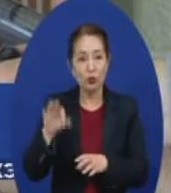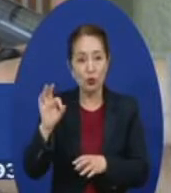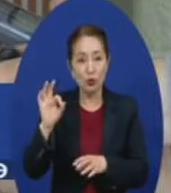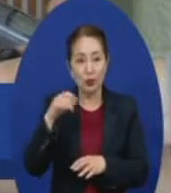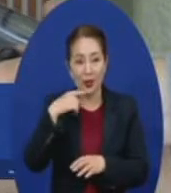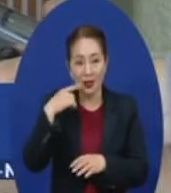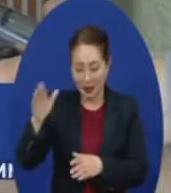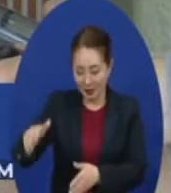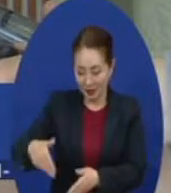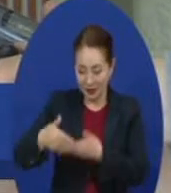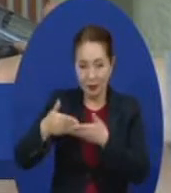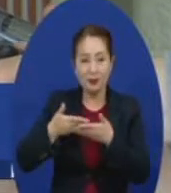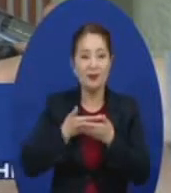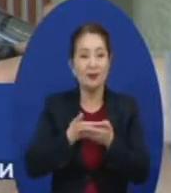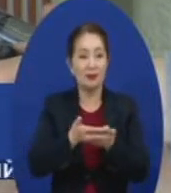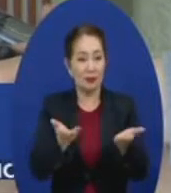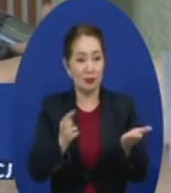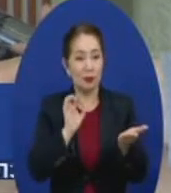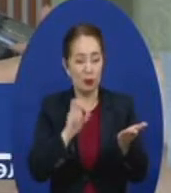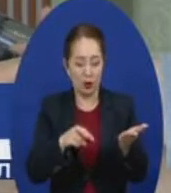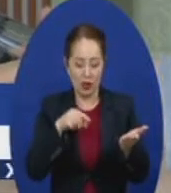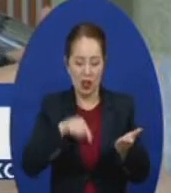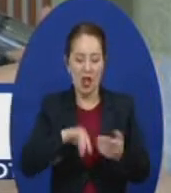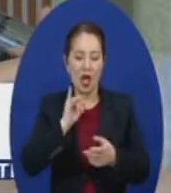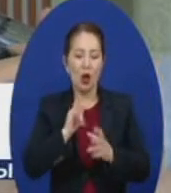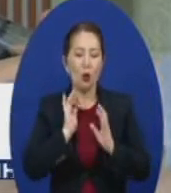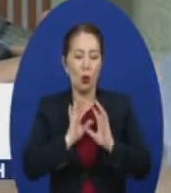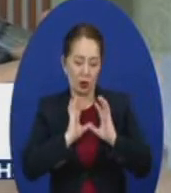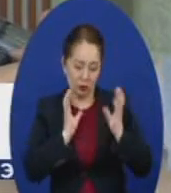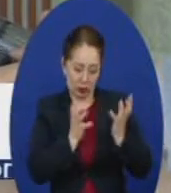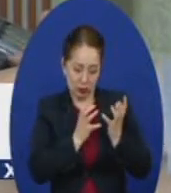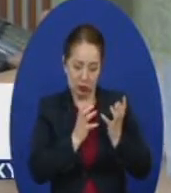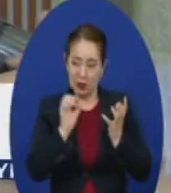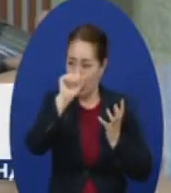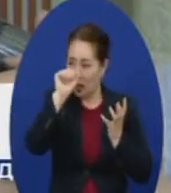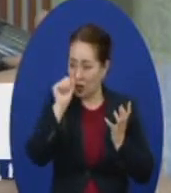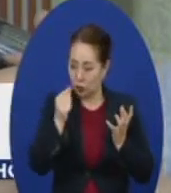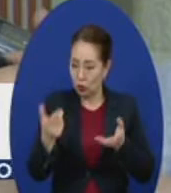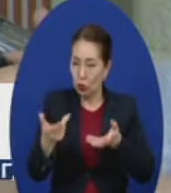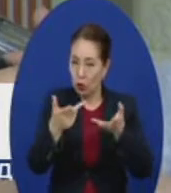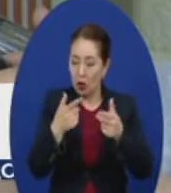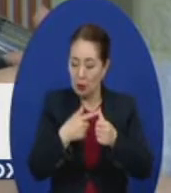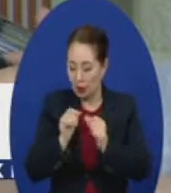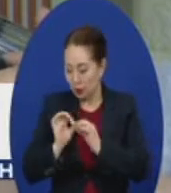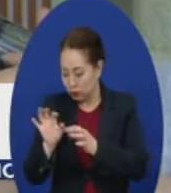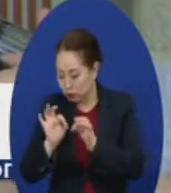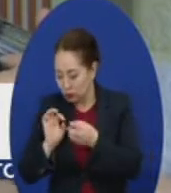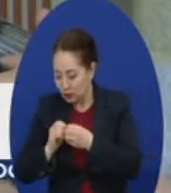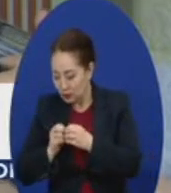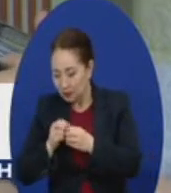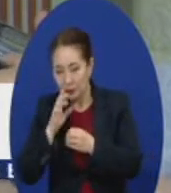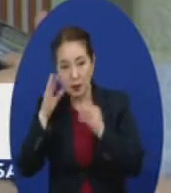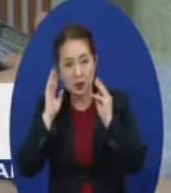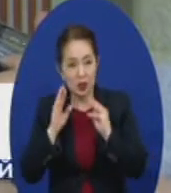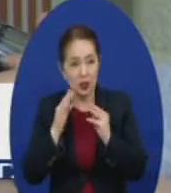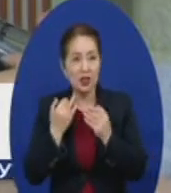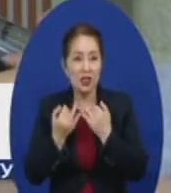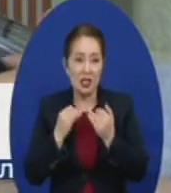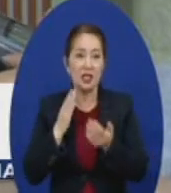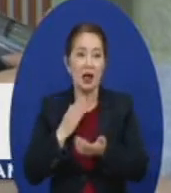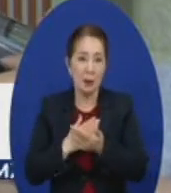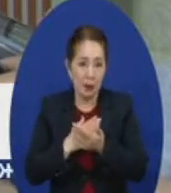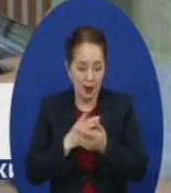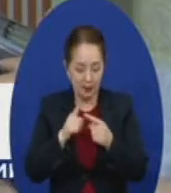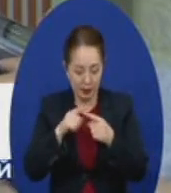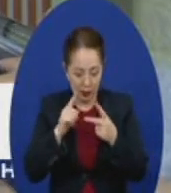дэмжвэл энэ асуудлыг улсын хуралд асууд өргөн барьдаг субъектүүд нь боловсруулж өргөн барихаар ингэж шийдэл төрж байгаа